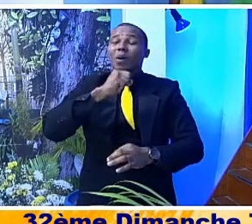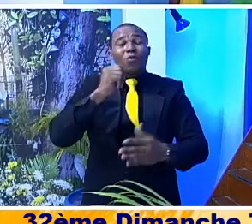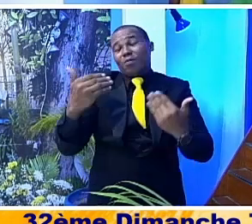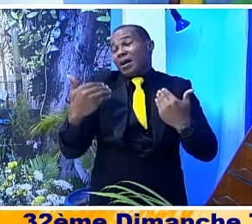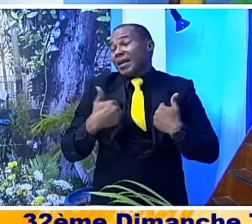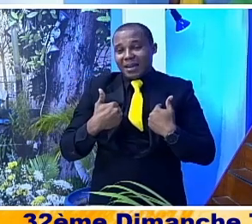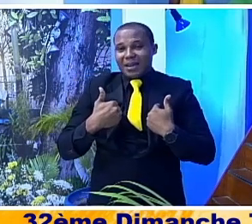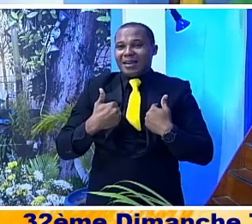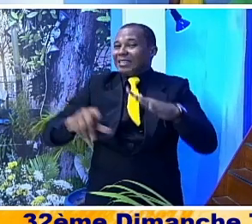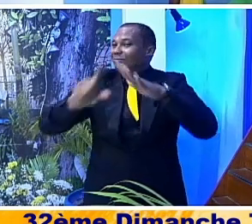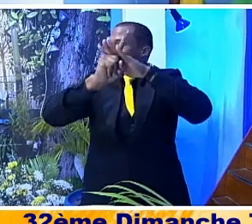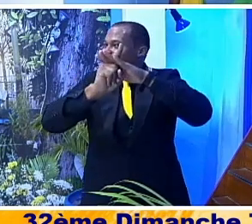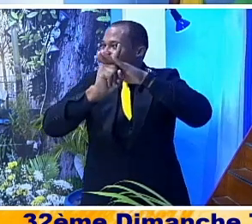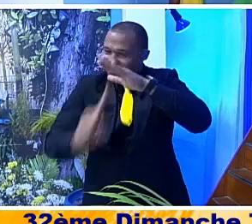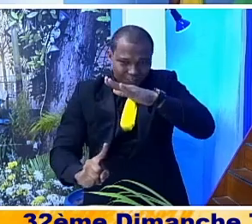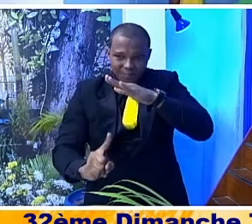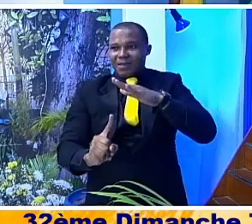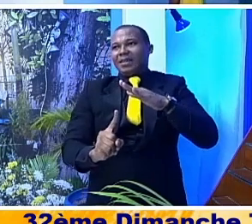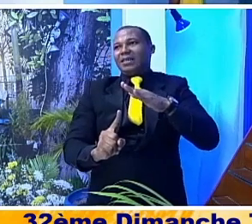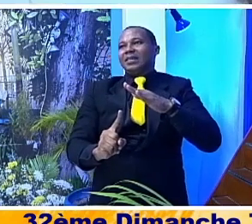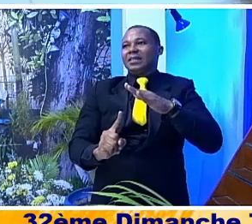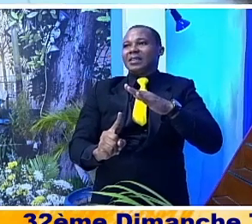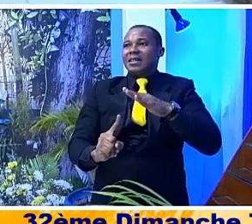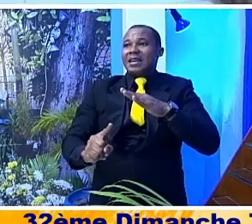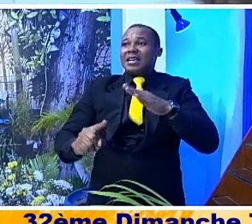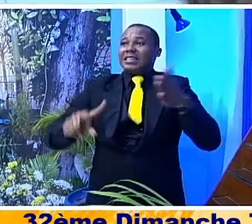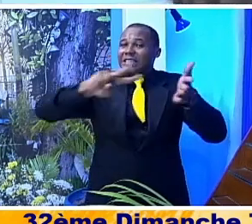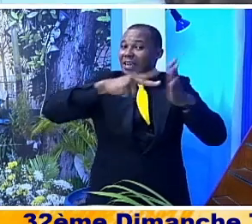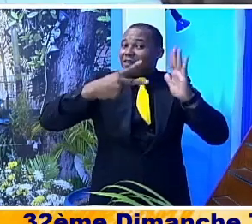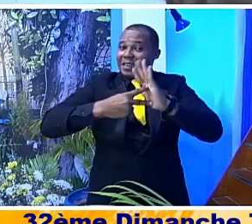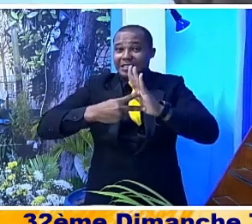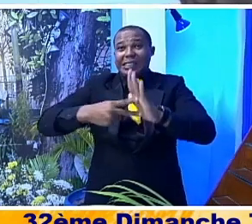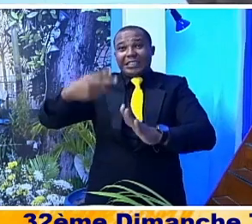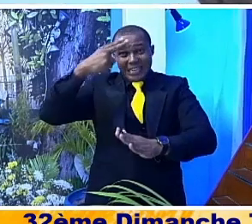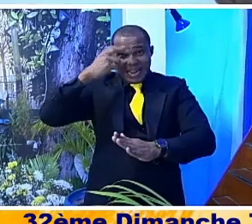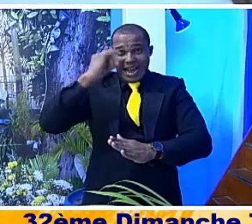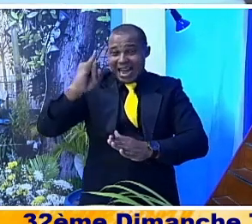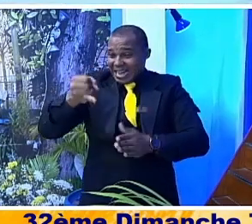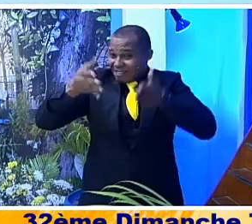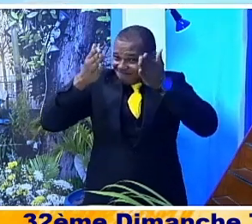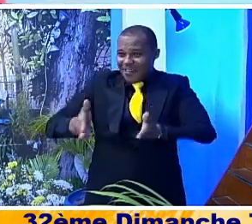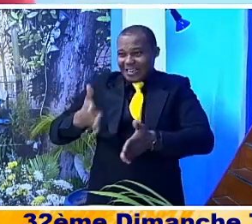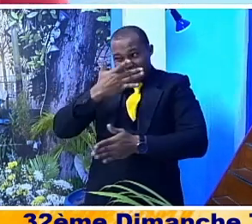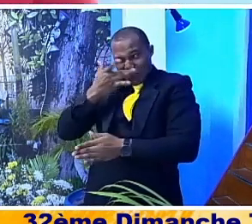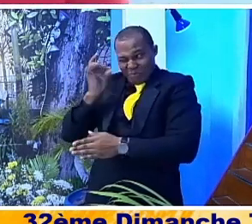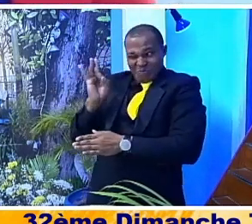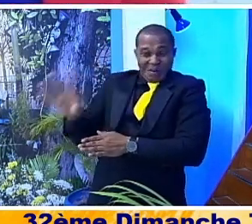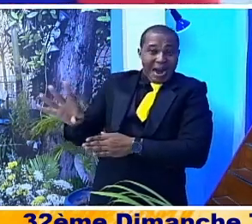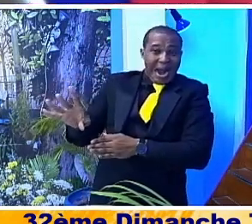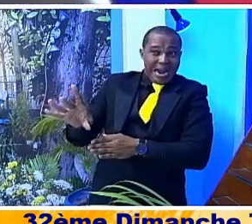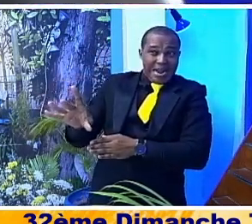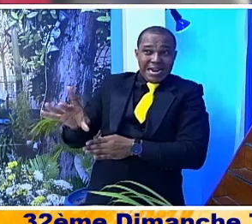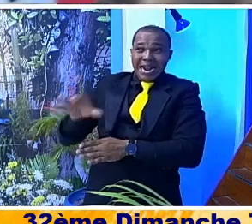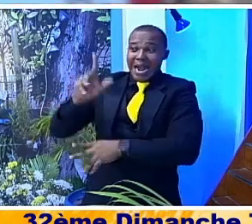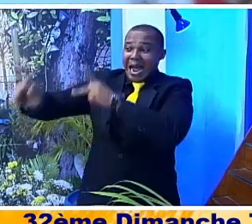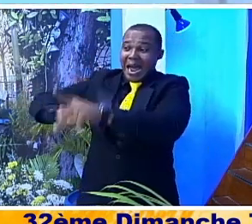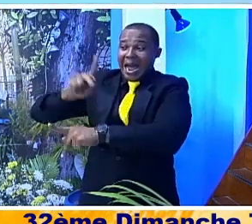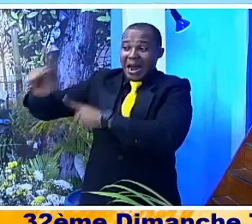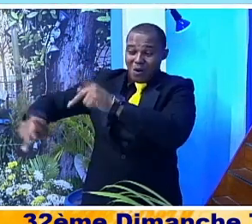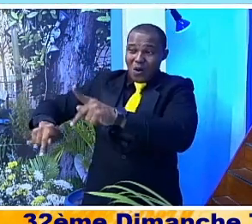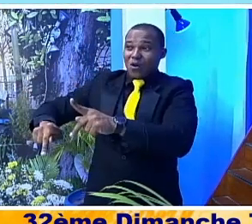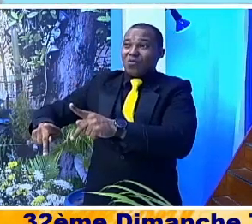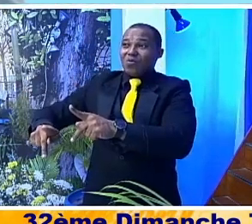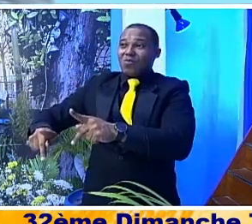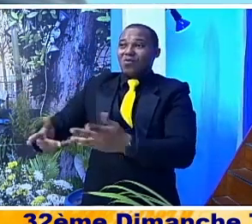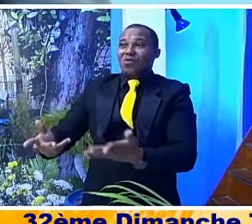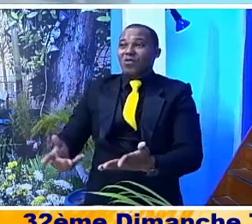il disparaît qu'à Haïti. Youn raï l'autre pour qui raison ou pas qu'on est. Bon, moi, bon, j'aime qu'à